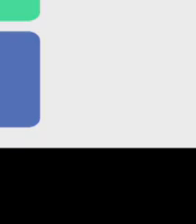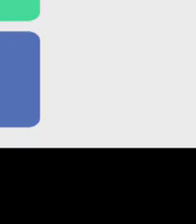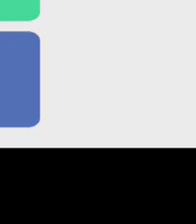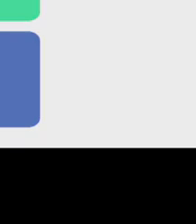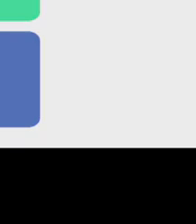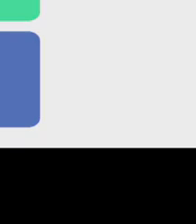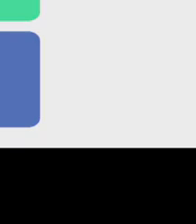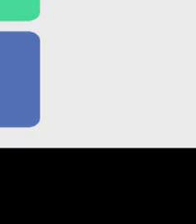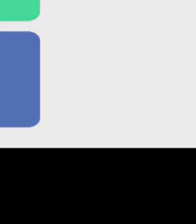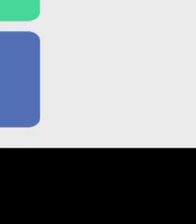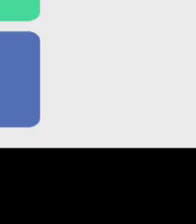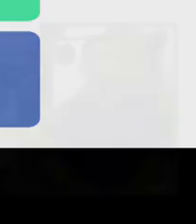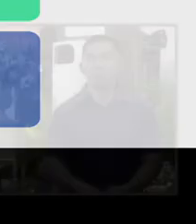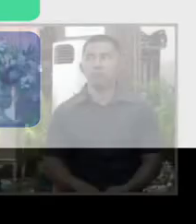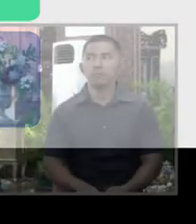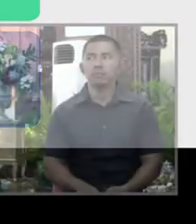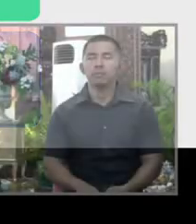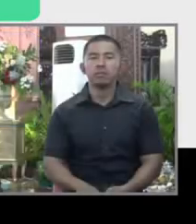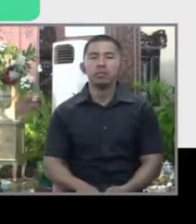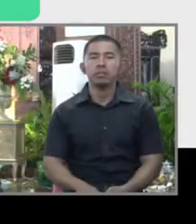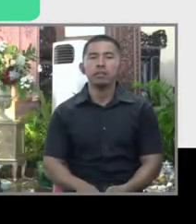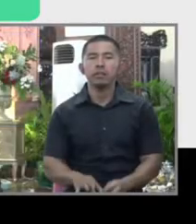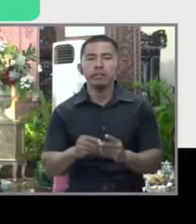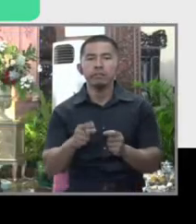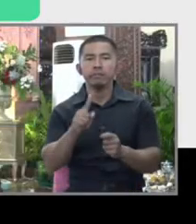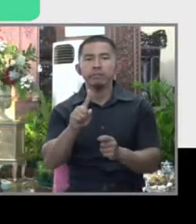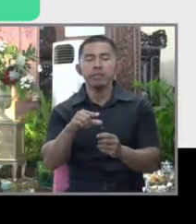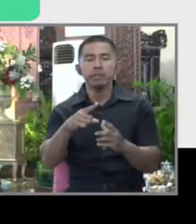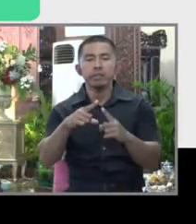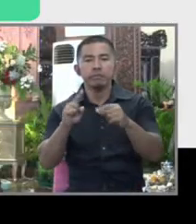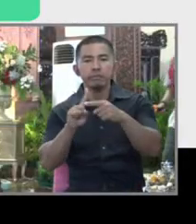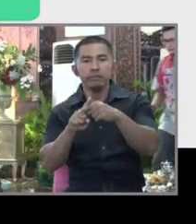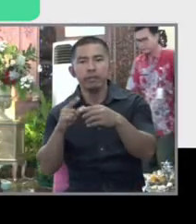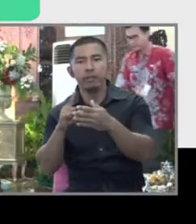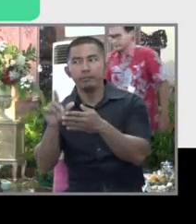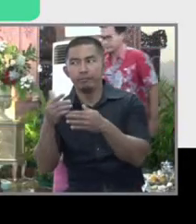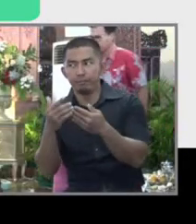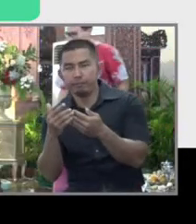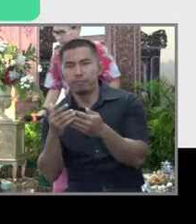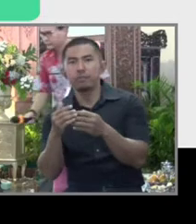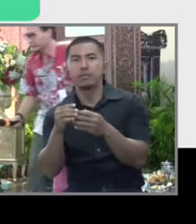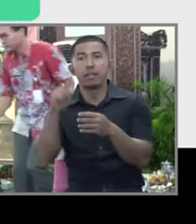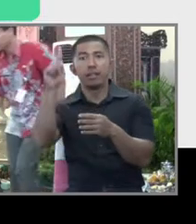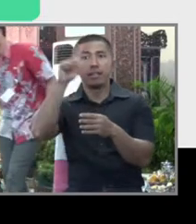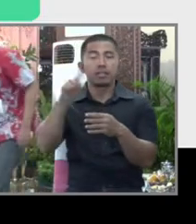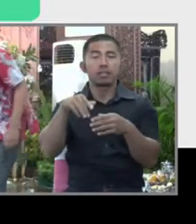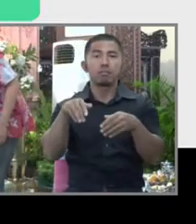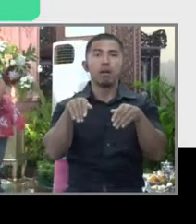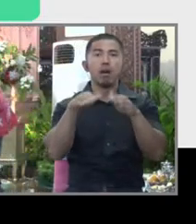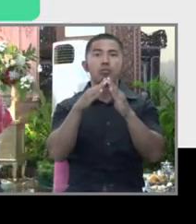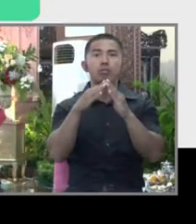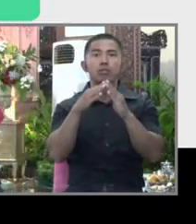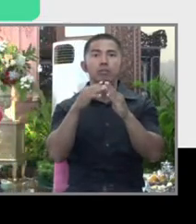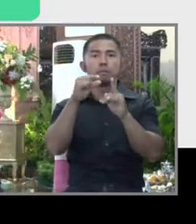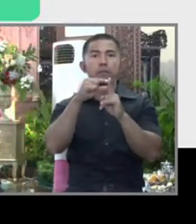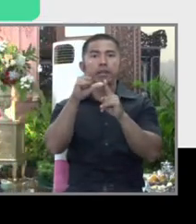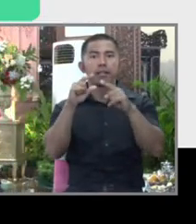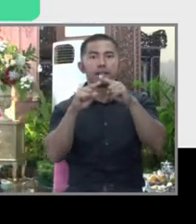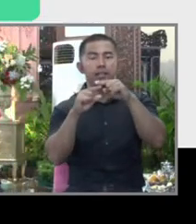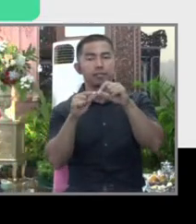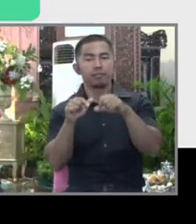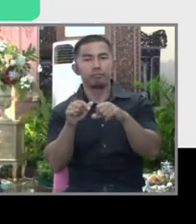cm cantik kita ke panjang 01 di Jawa Tengah kita wujudkan mesjid kemudian sekarang kita membangun Poltekkes Bapak